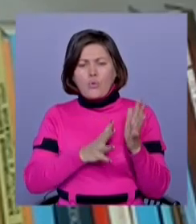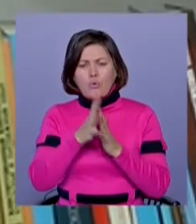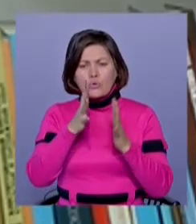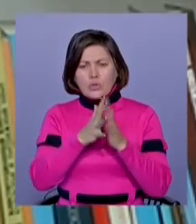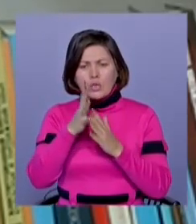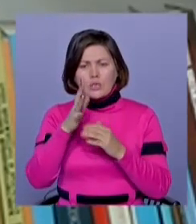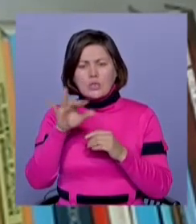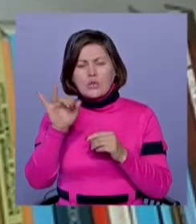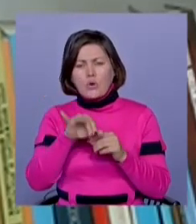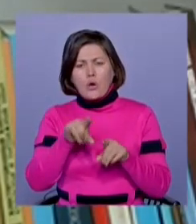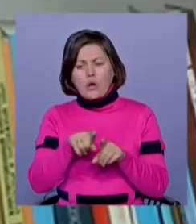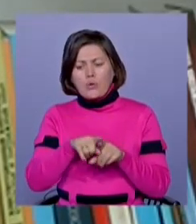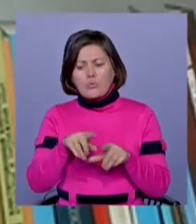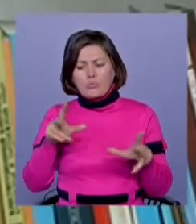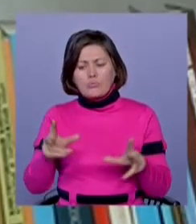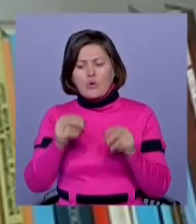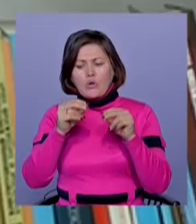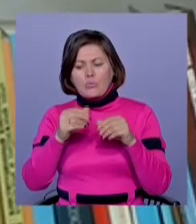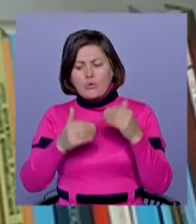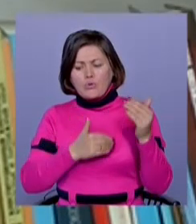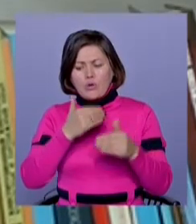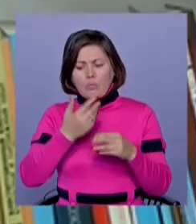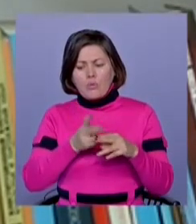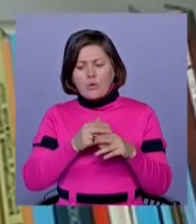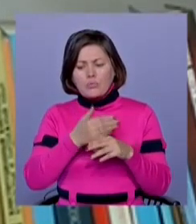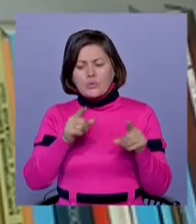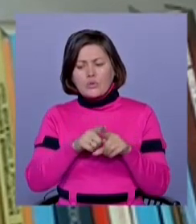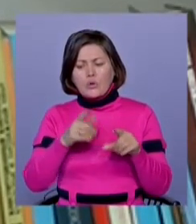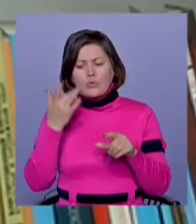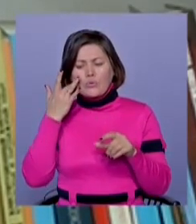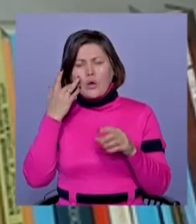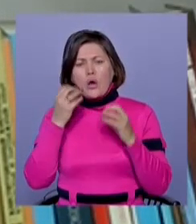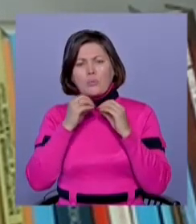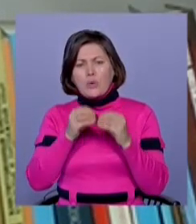өскеніне, ілгері басқанына біз әр уақытта